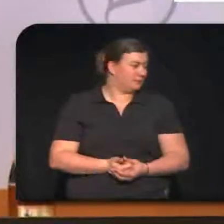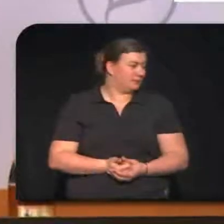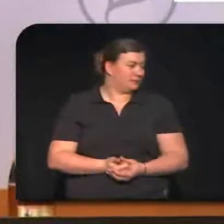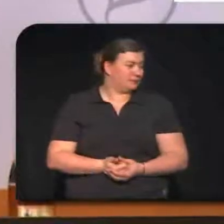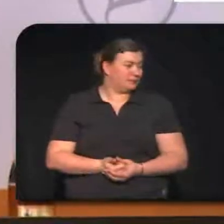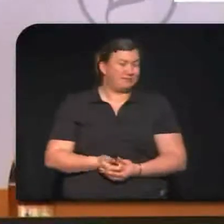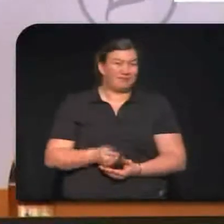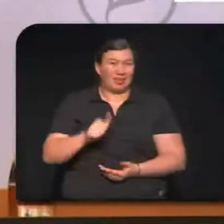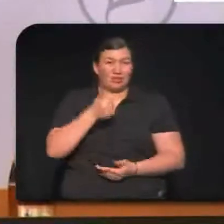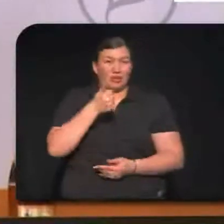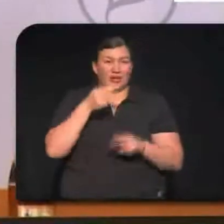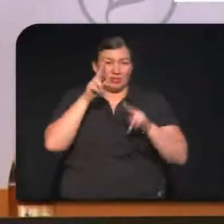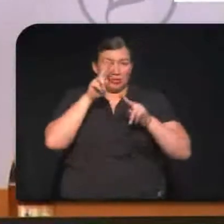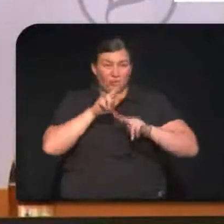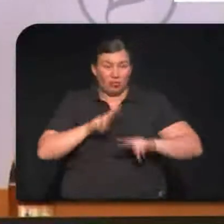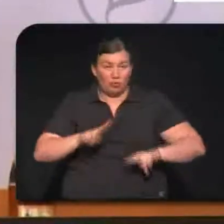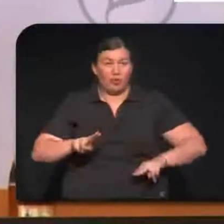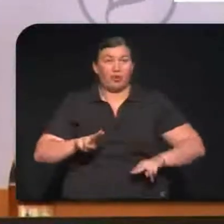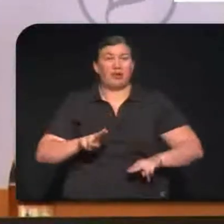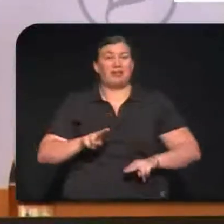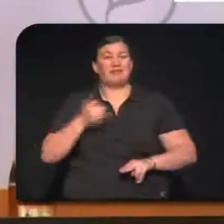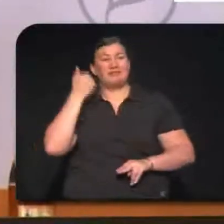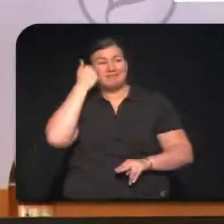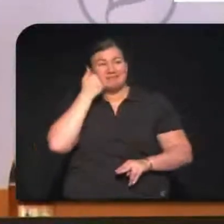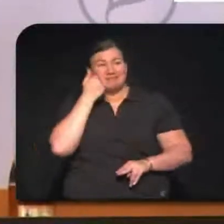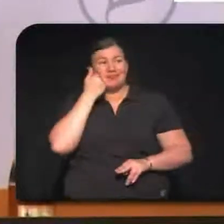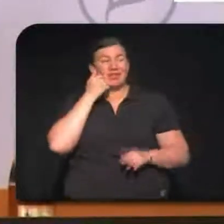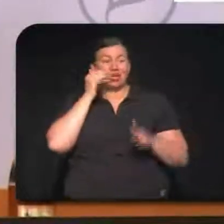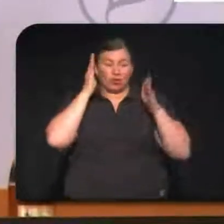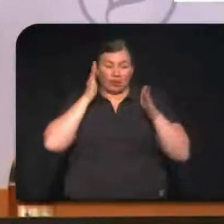erstmal Ruhe und zuhören und Konzentration